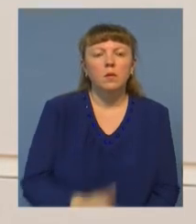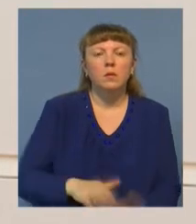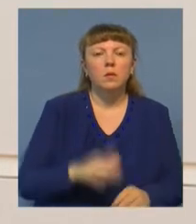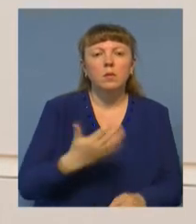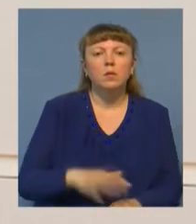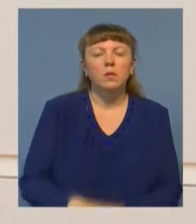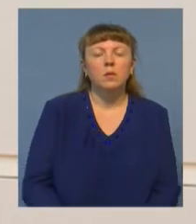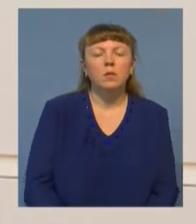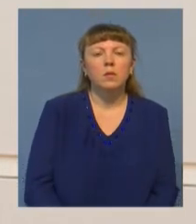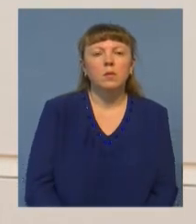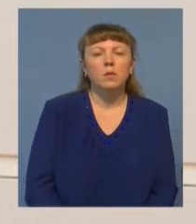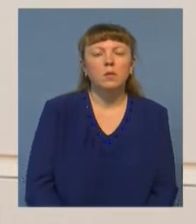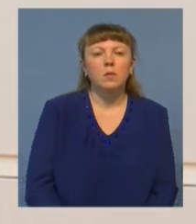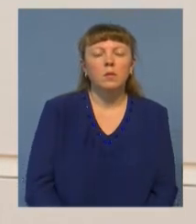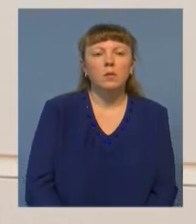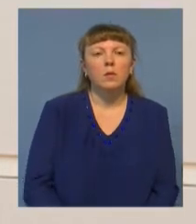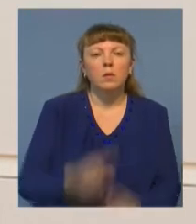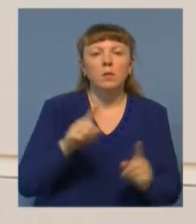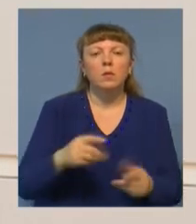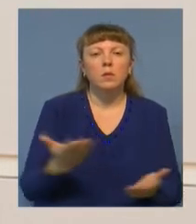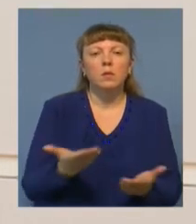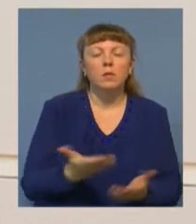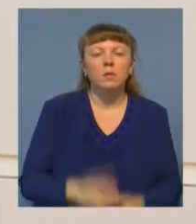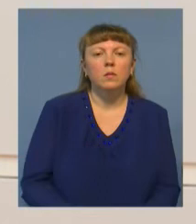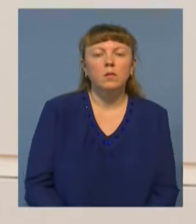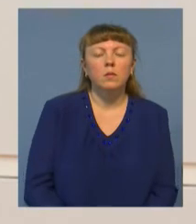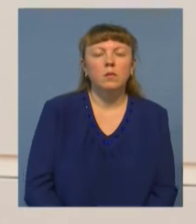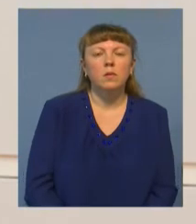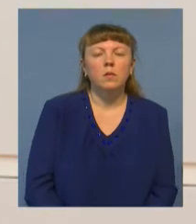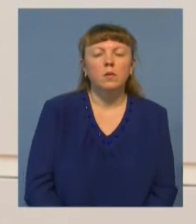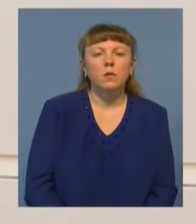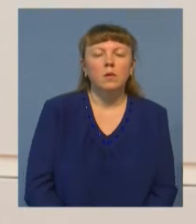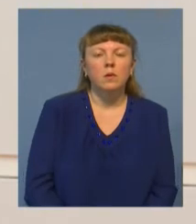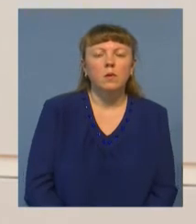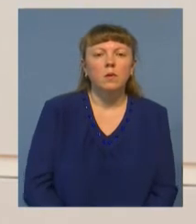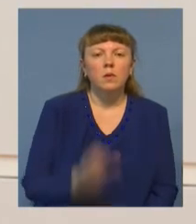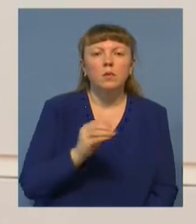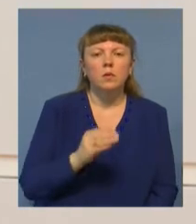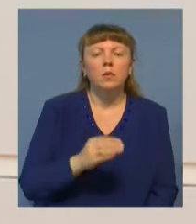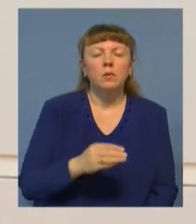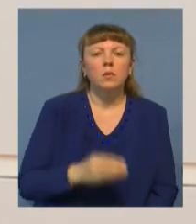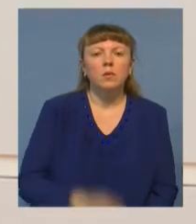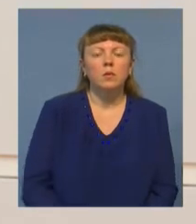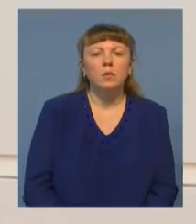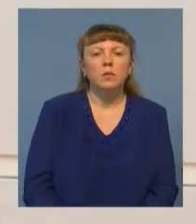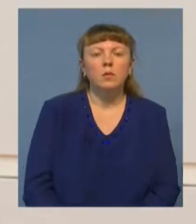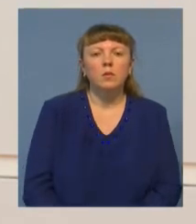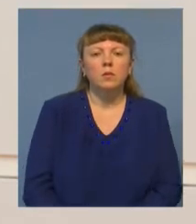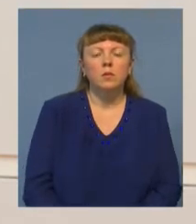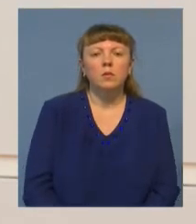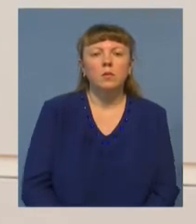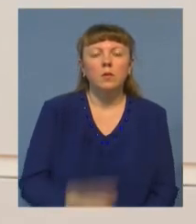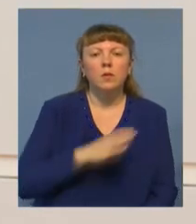это выдается лист, в котором указывается, рассчитывается стаж и указано, что вот такой-то период мы